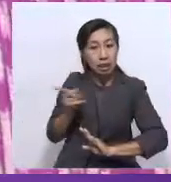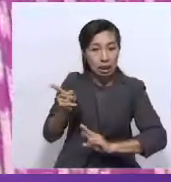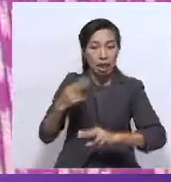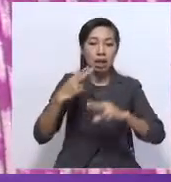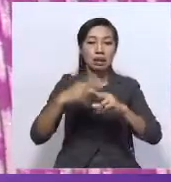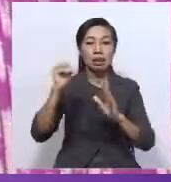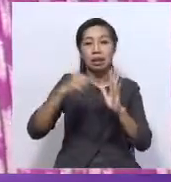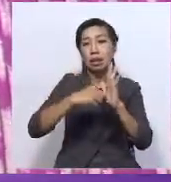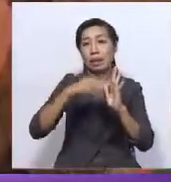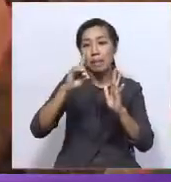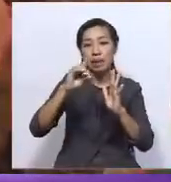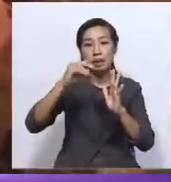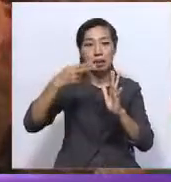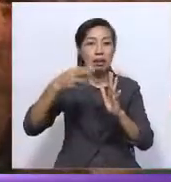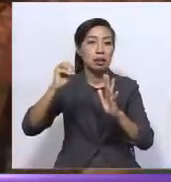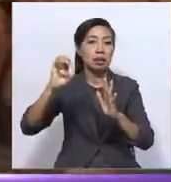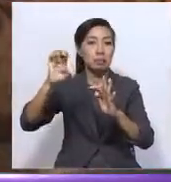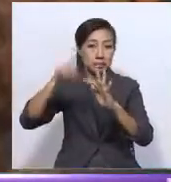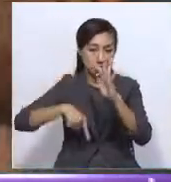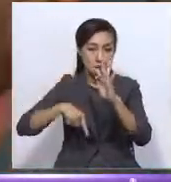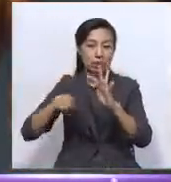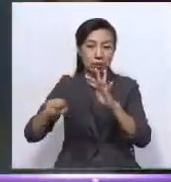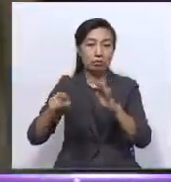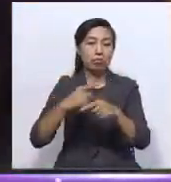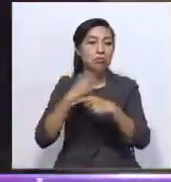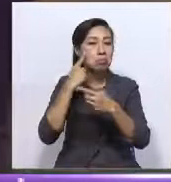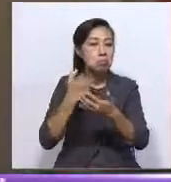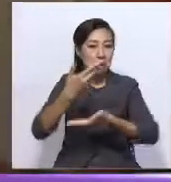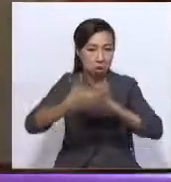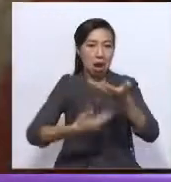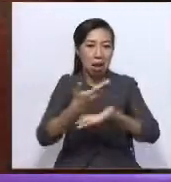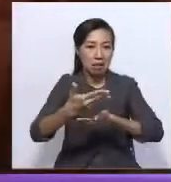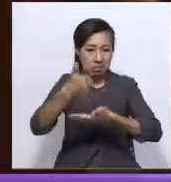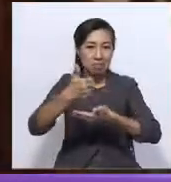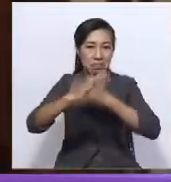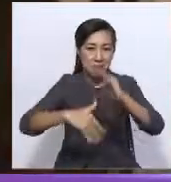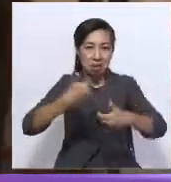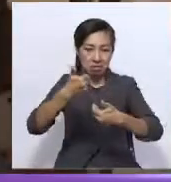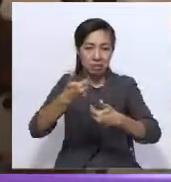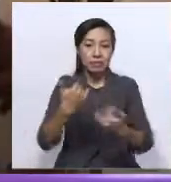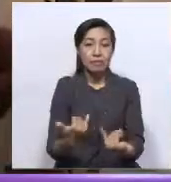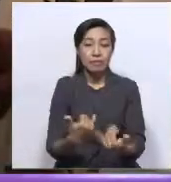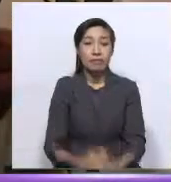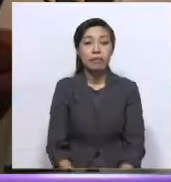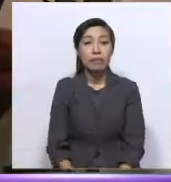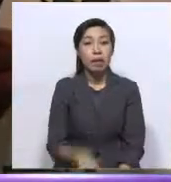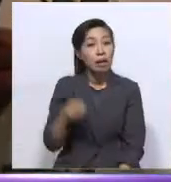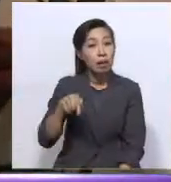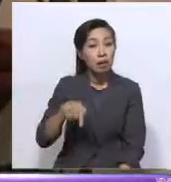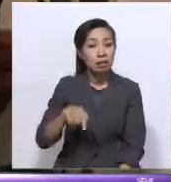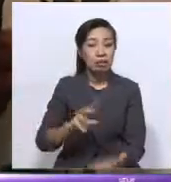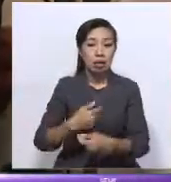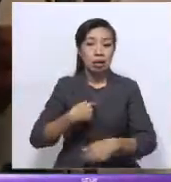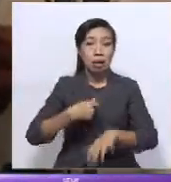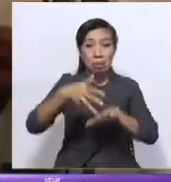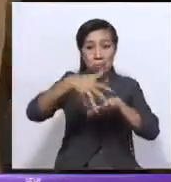มัดลายแล้วก็เป็นลายมัดหมี่นะคะ อันนี้ก็ถือว่าเป็นสินค้าขายดีอีกอย่างนึง ใช่ค่ะเป็นสินค้าขายดีเลยค่ะแล้วก็ในงานนี้นะคะผ้าไหมเร